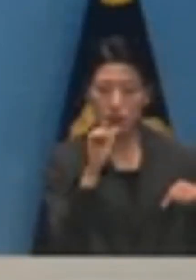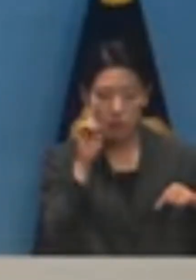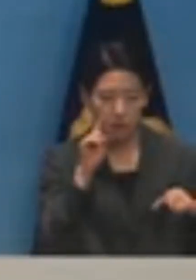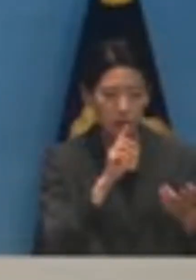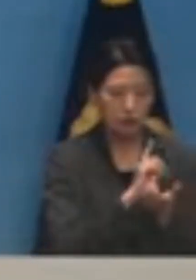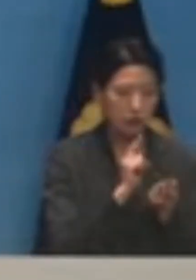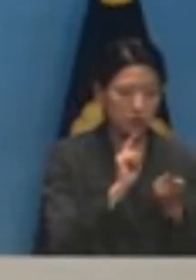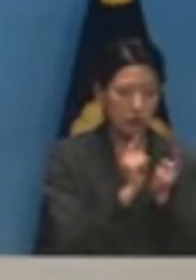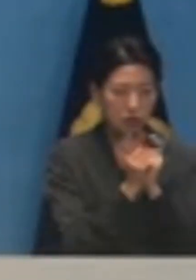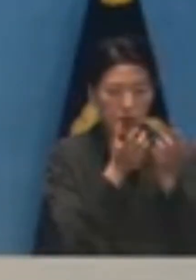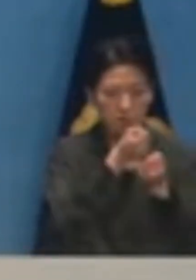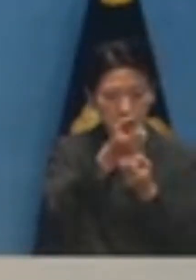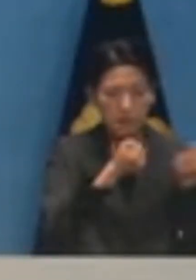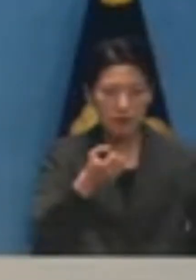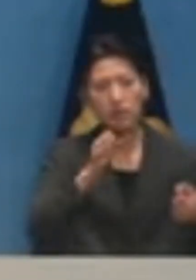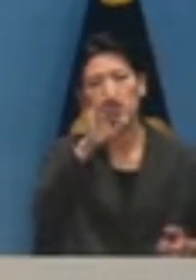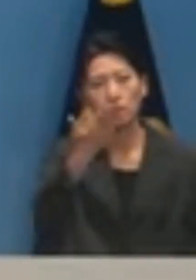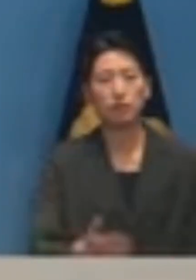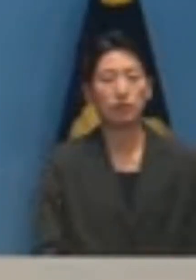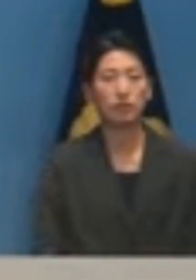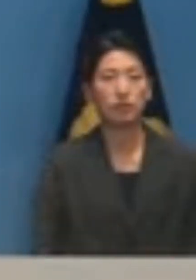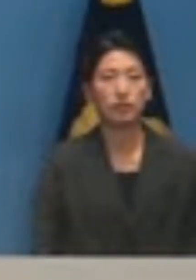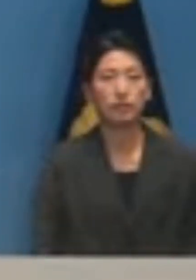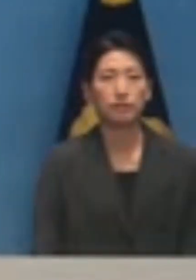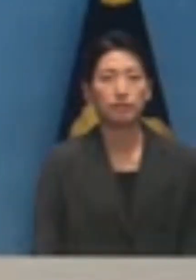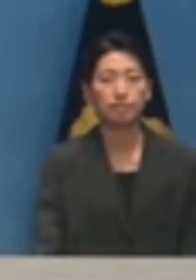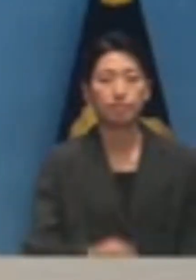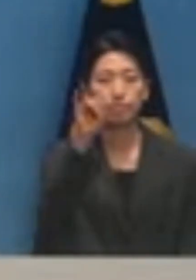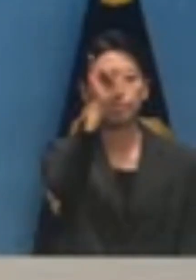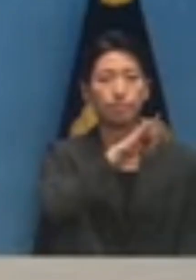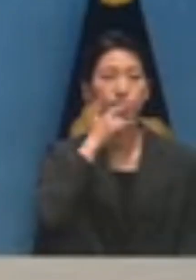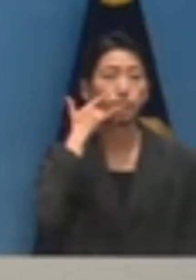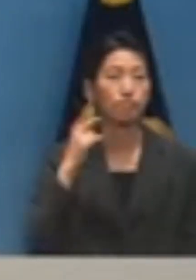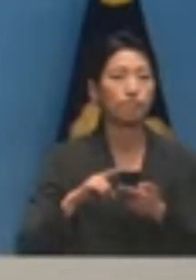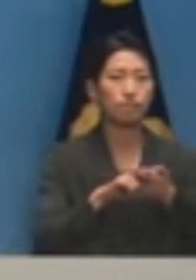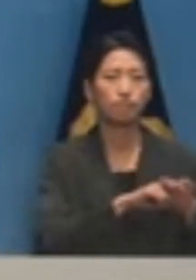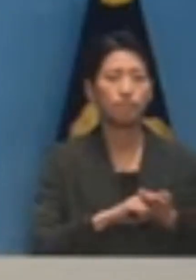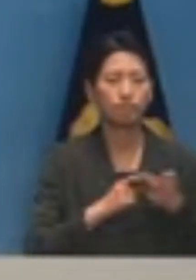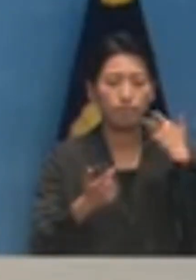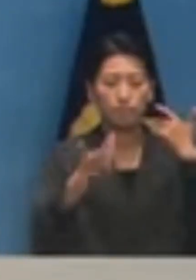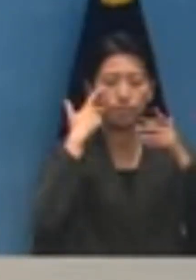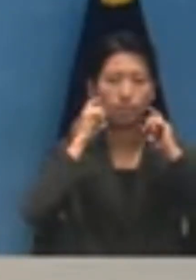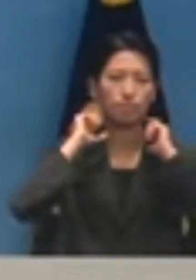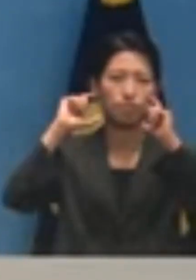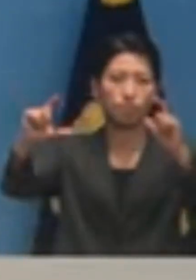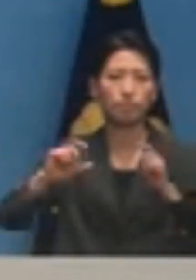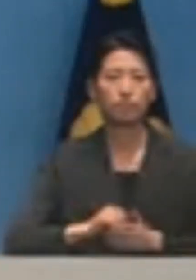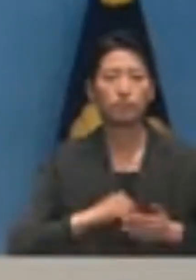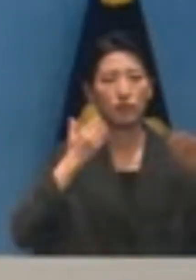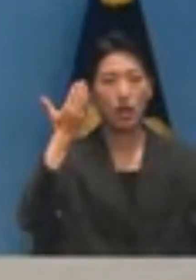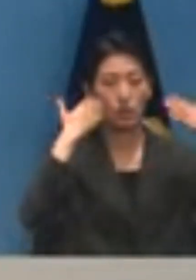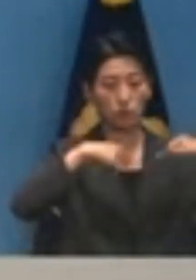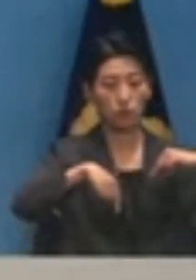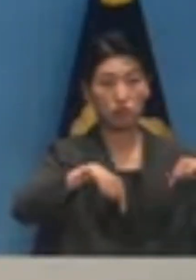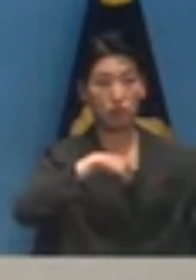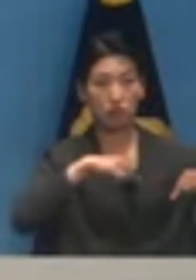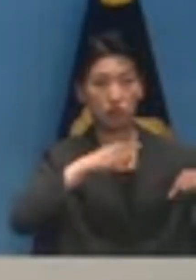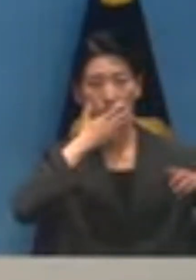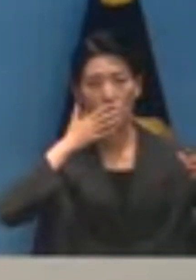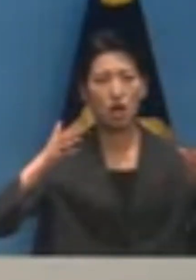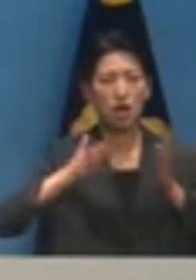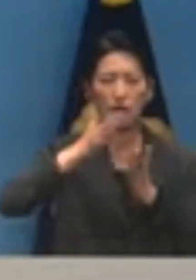됩니다. 전국의 학부모는 단호히 경고합니다. 학교를 정치판으로